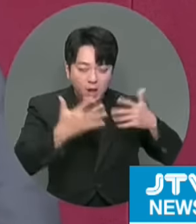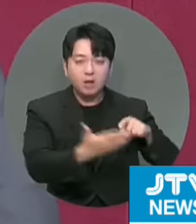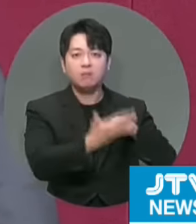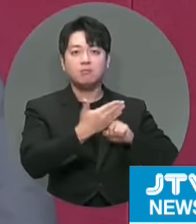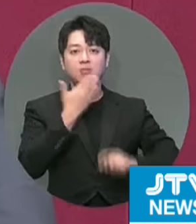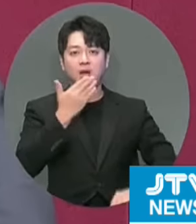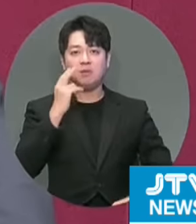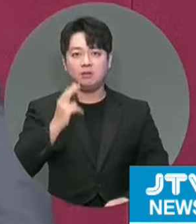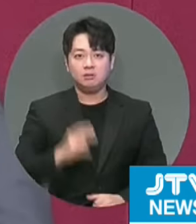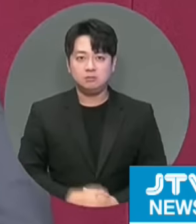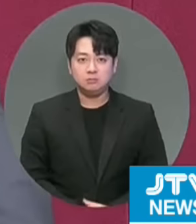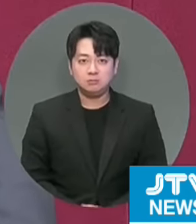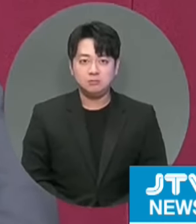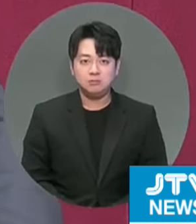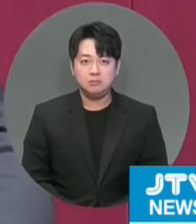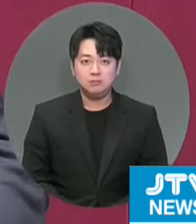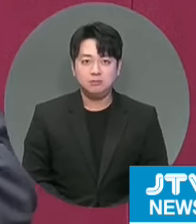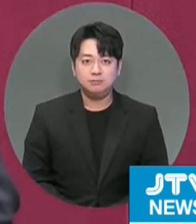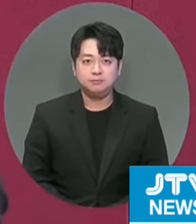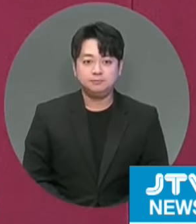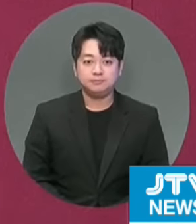이야기 들으세요.